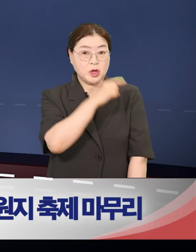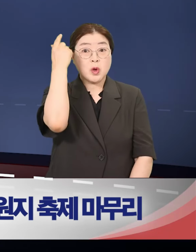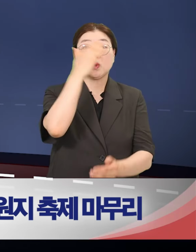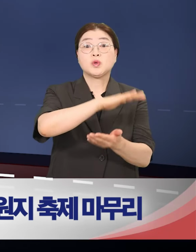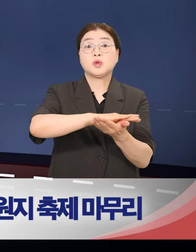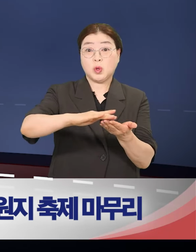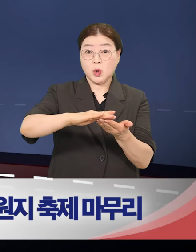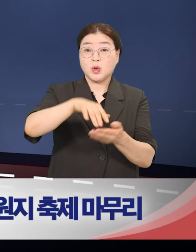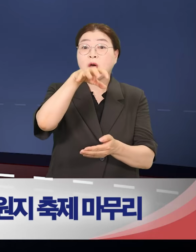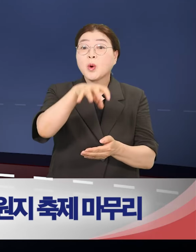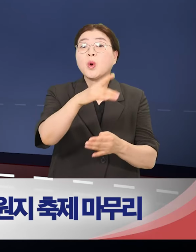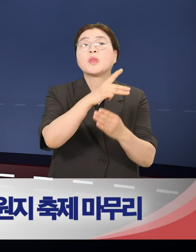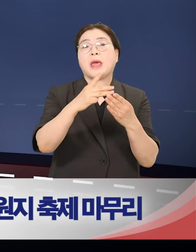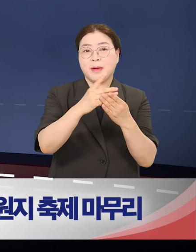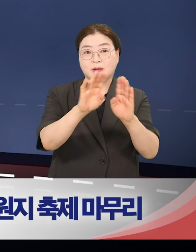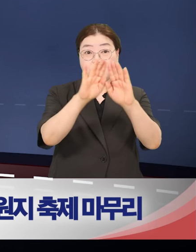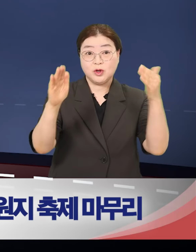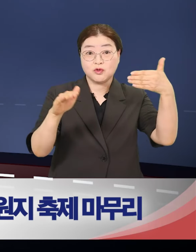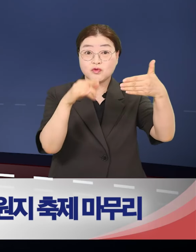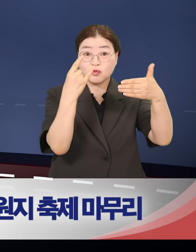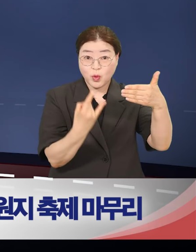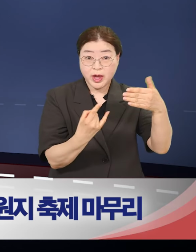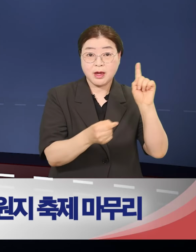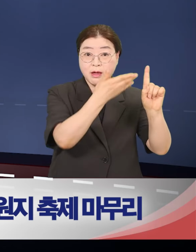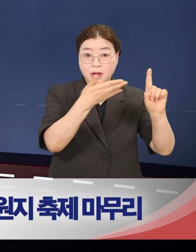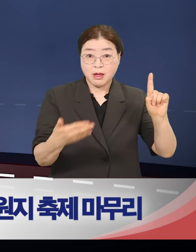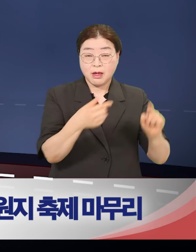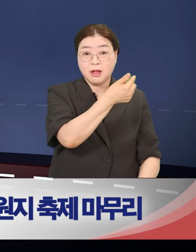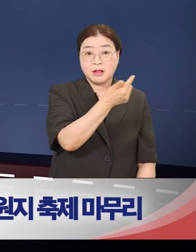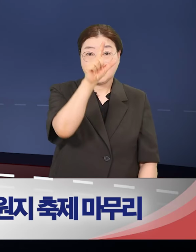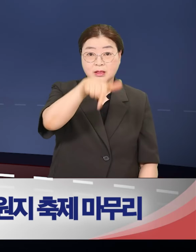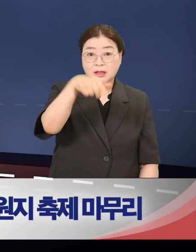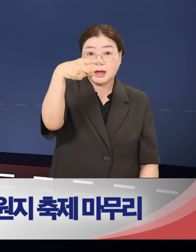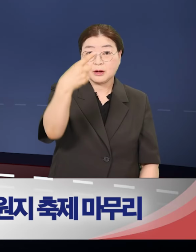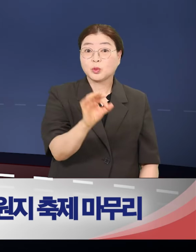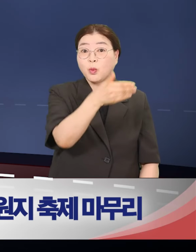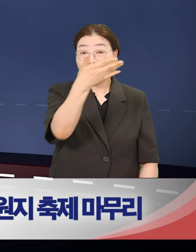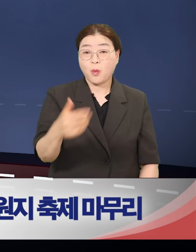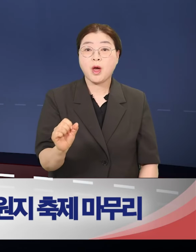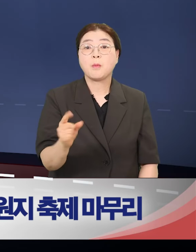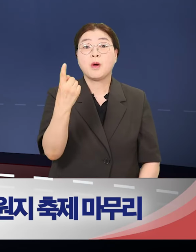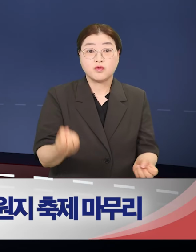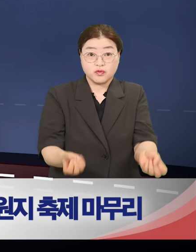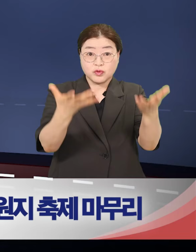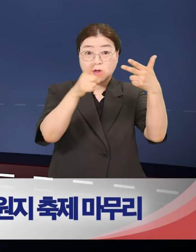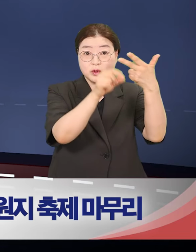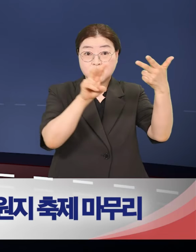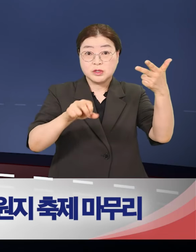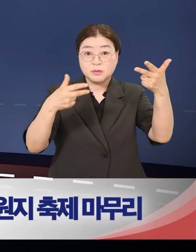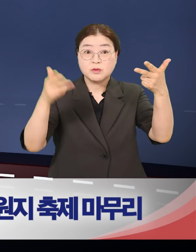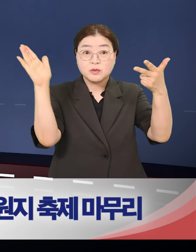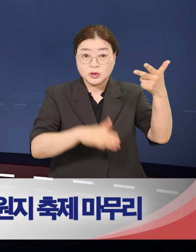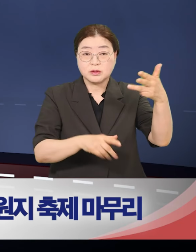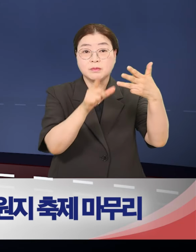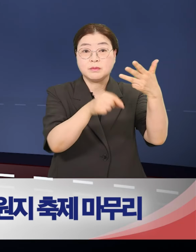대한민국에서 가장 시원한 도시 태백에서 열리는 제9회 태백 한강 낙동강 발원지 축제가 지난 7월